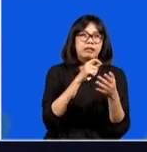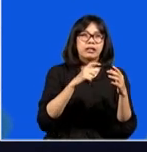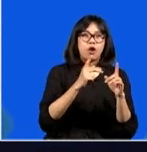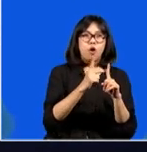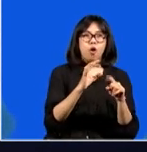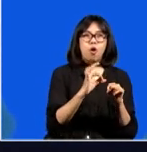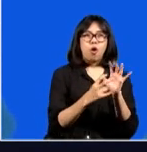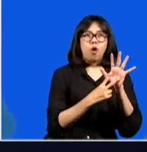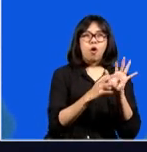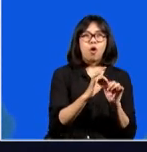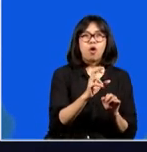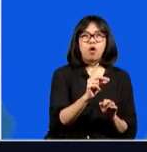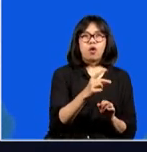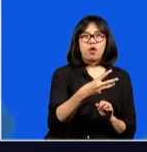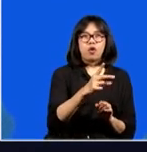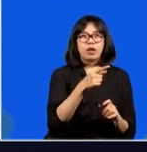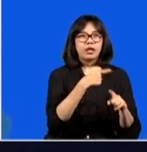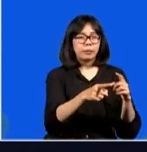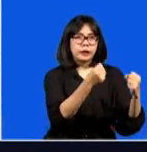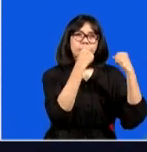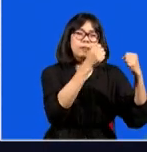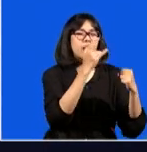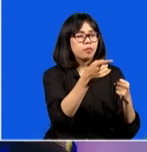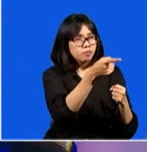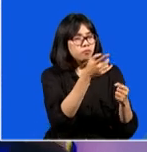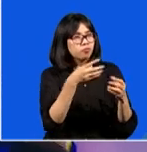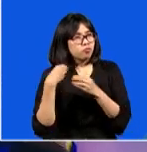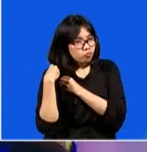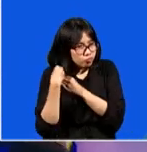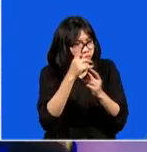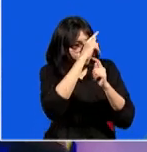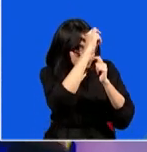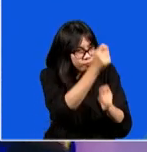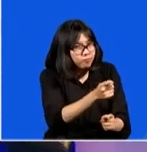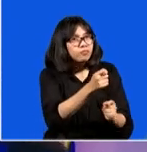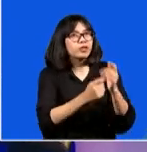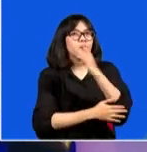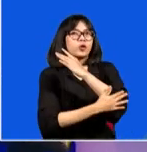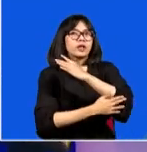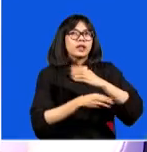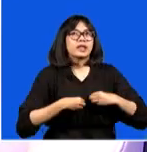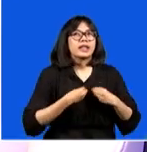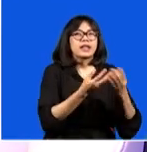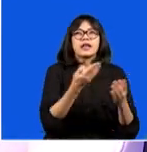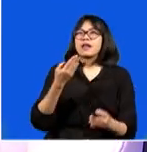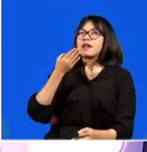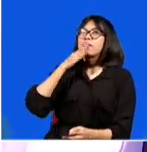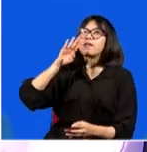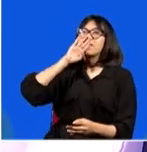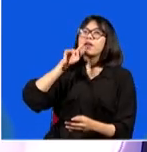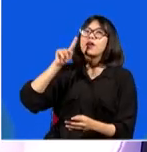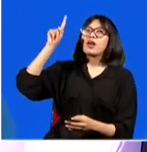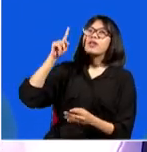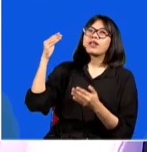tekad dan semangat Ibu benar-benar patut mendapatkan penghargaan ini dari negeri Terima kasih saya mulainya dulu